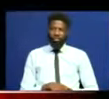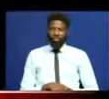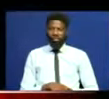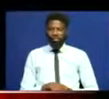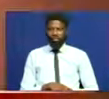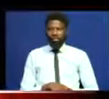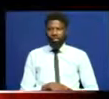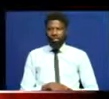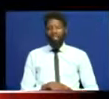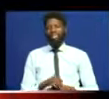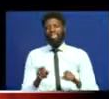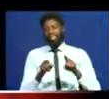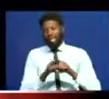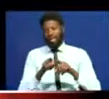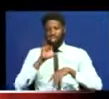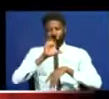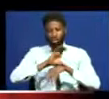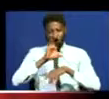corruption.